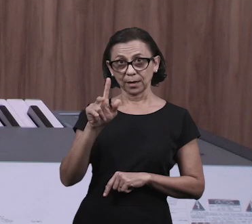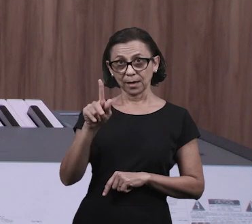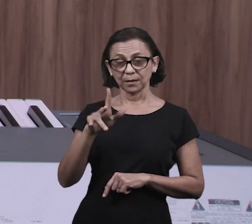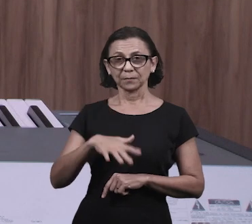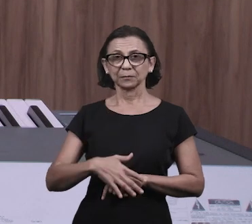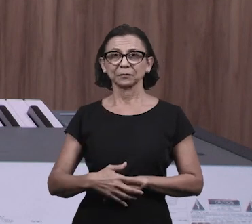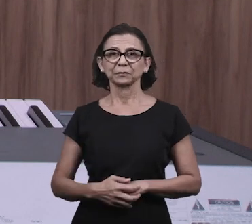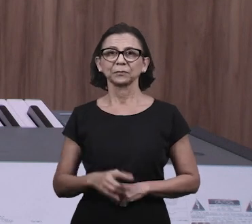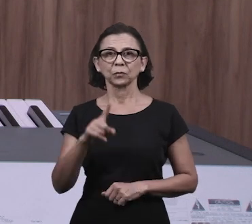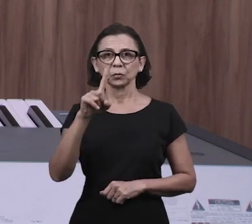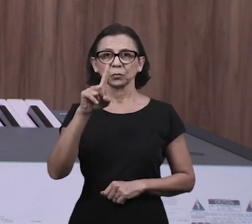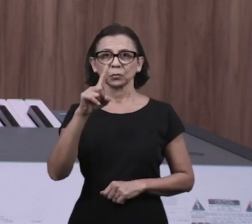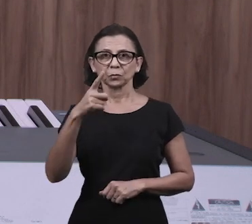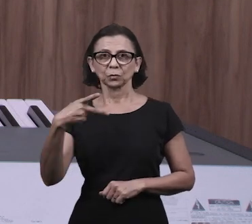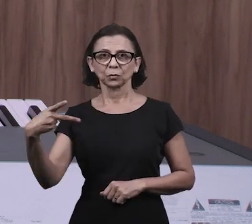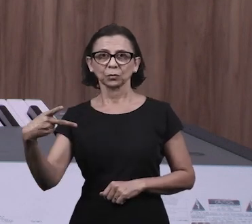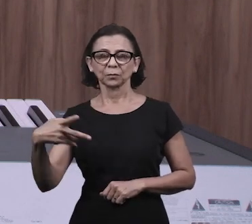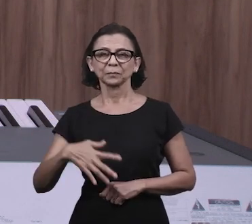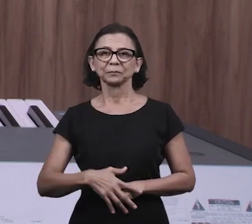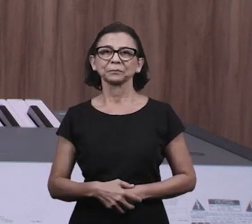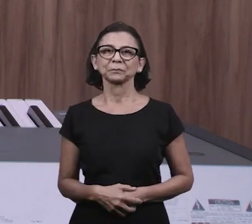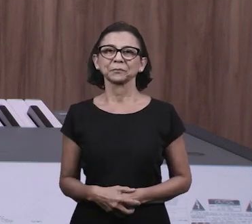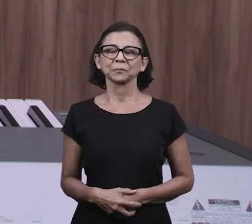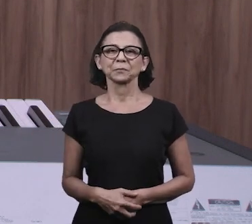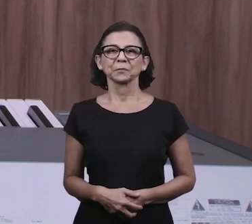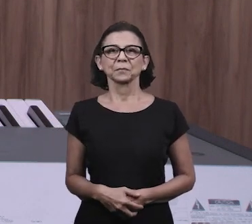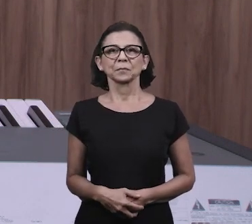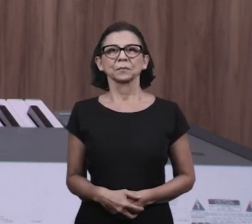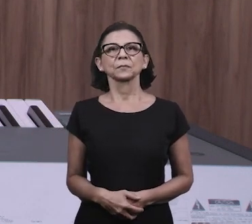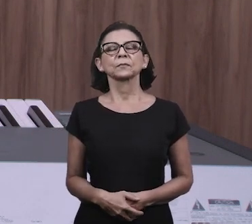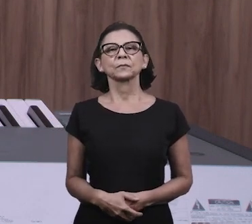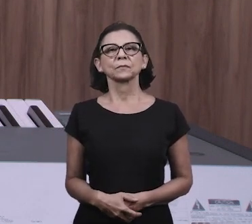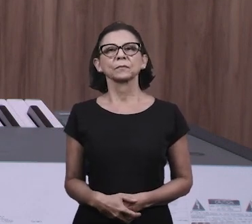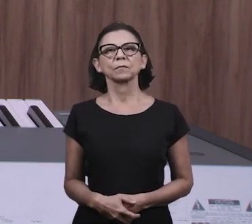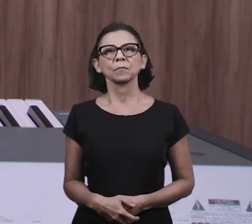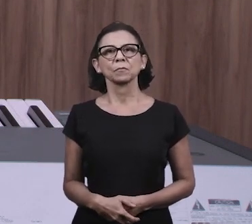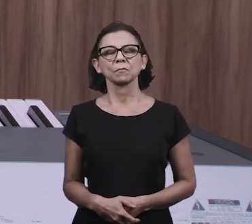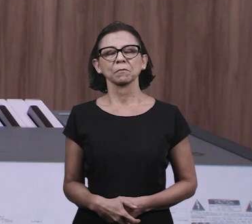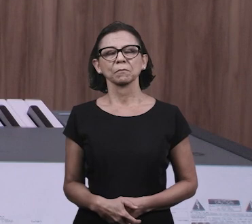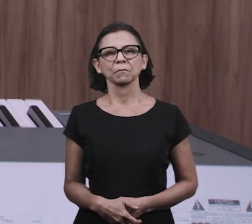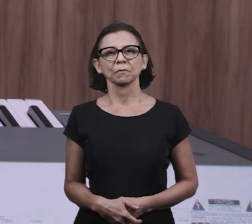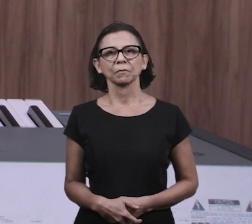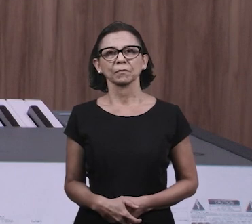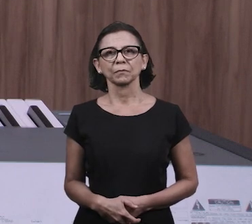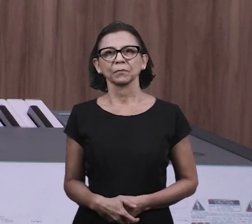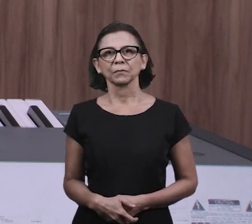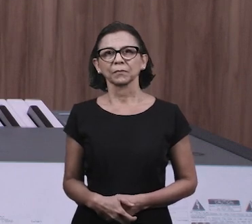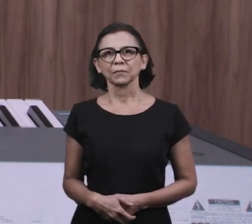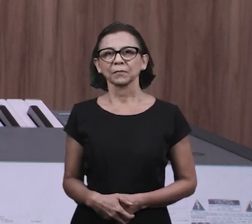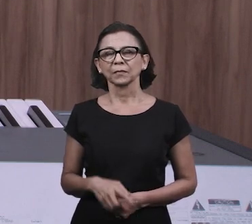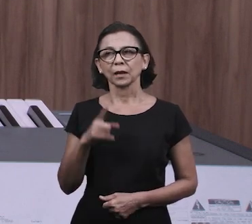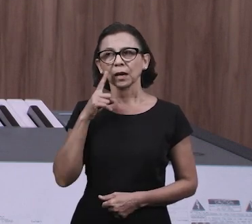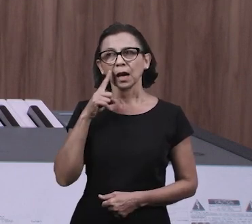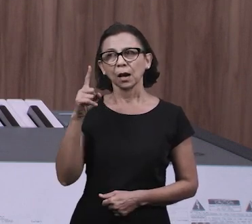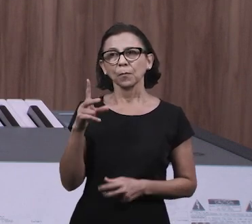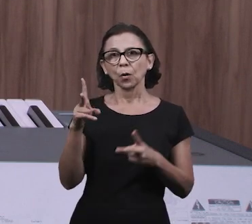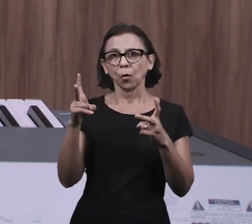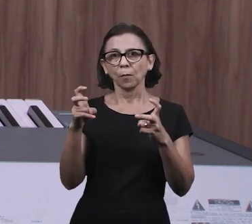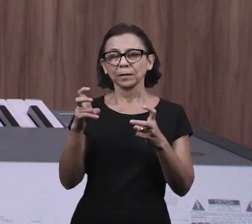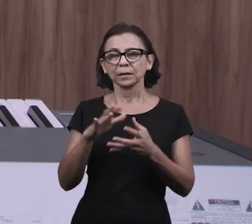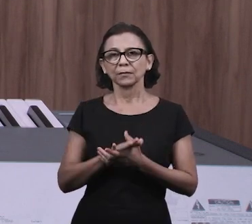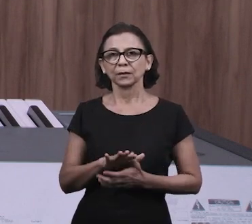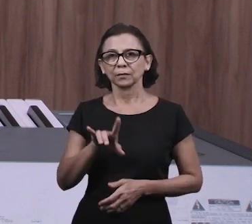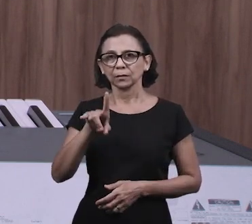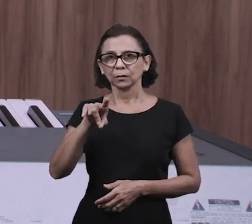entra. 1, 2. Dó, dó, si, lá. Ici, il est bien d'observer le